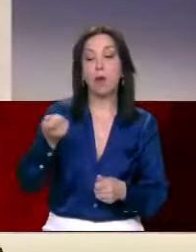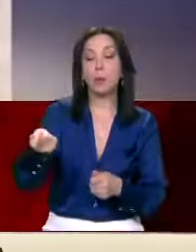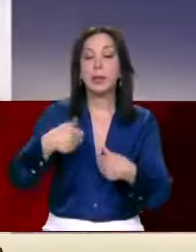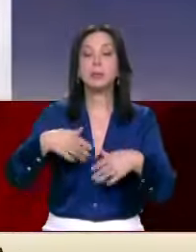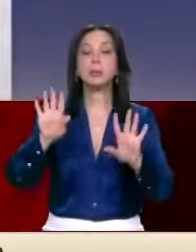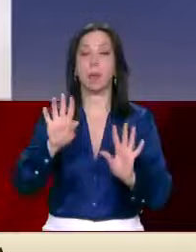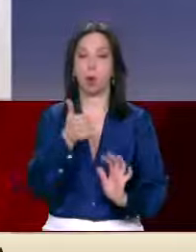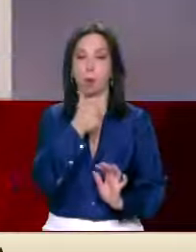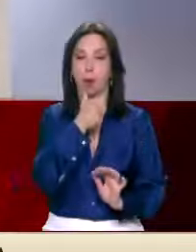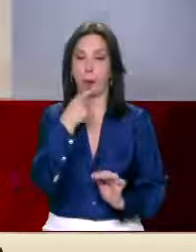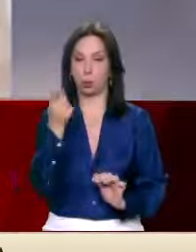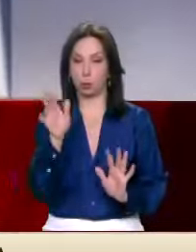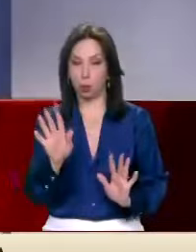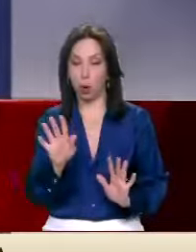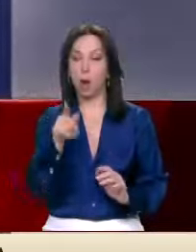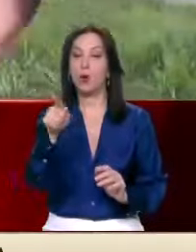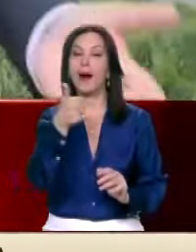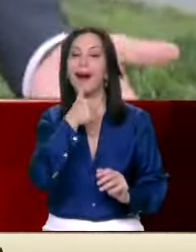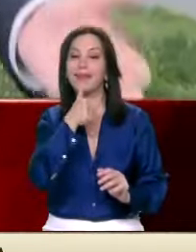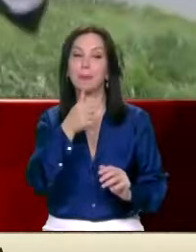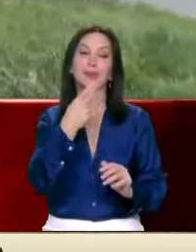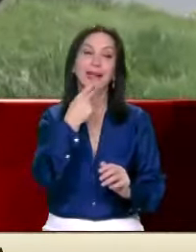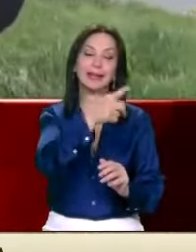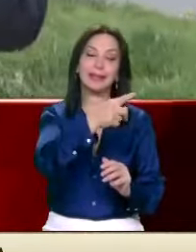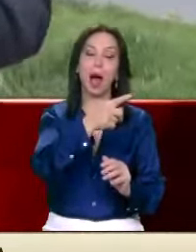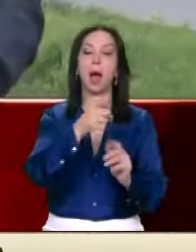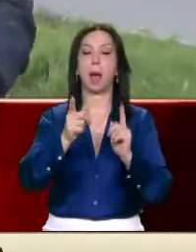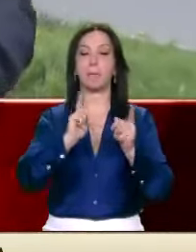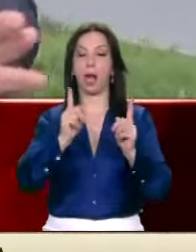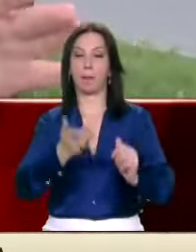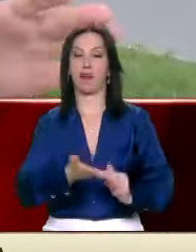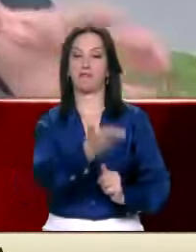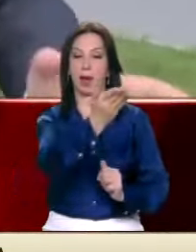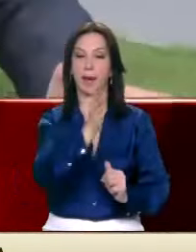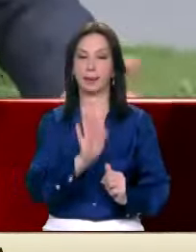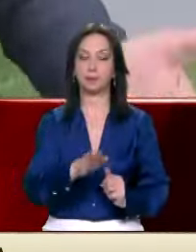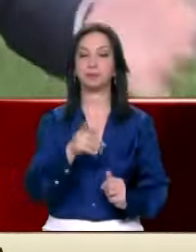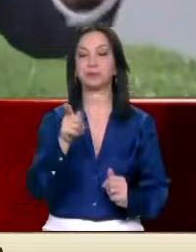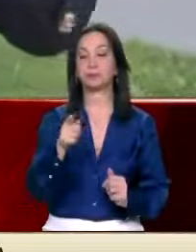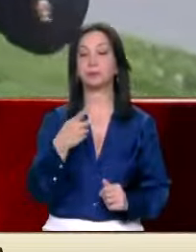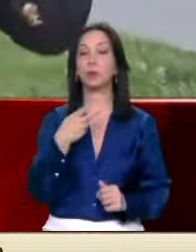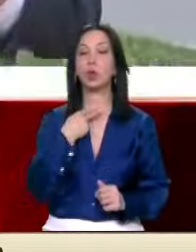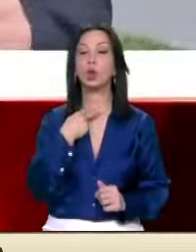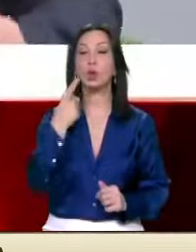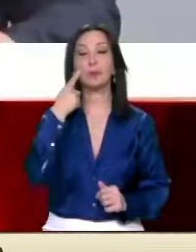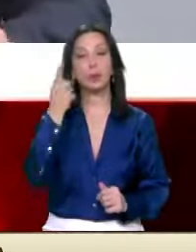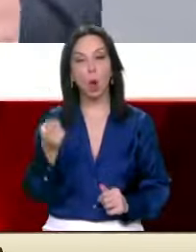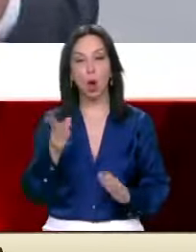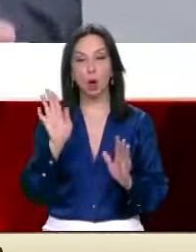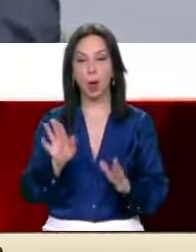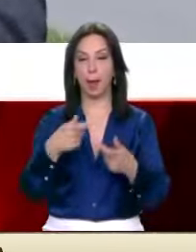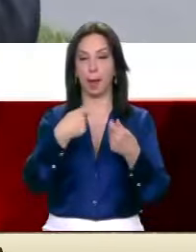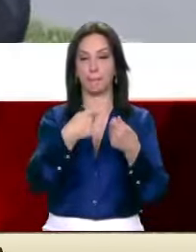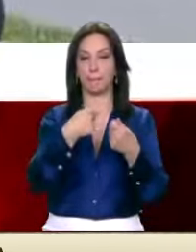diye eski eşi Demet Şener'e dava açtı. İbrahim Kutluay'ın avukatı Ömer'in transfer olduğu kulüp tarafından tüm masrafları